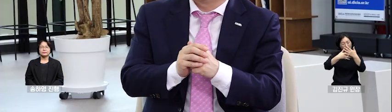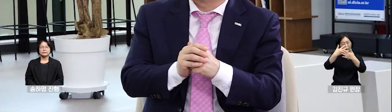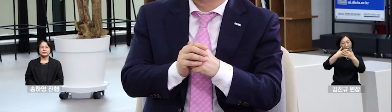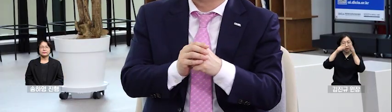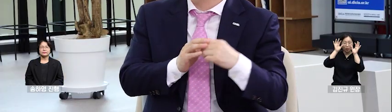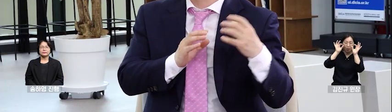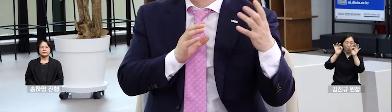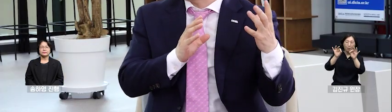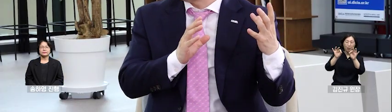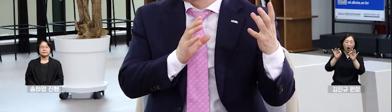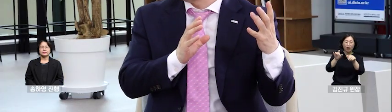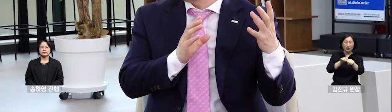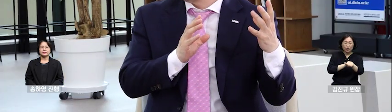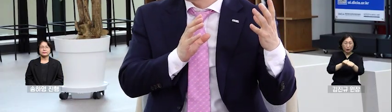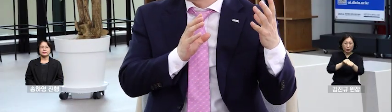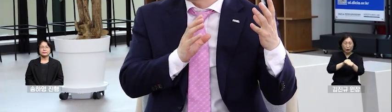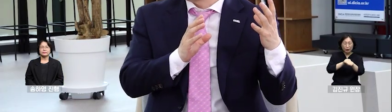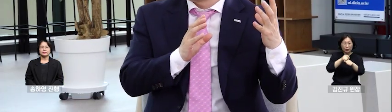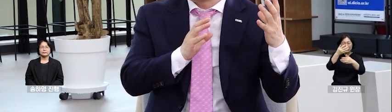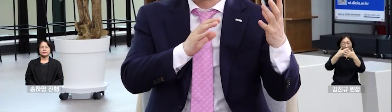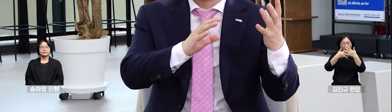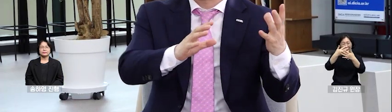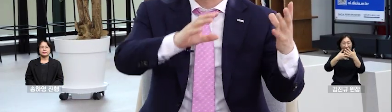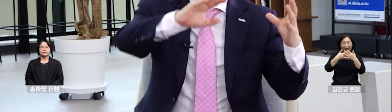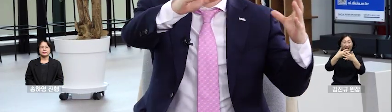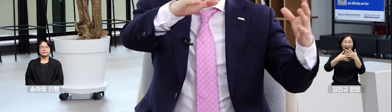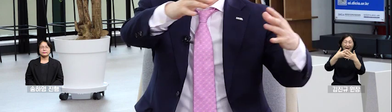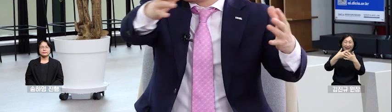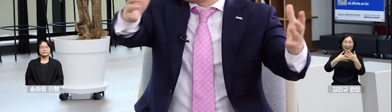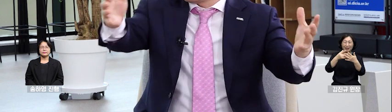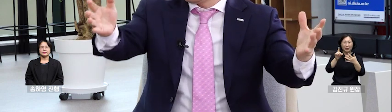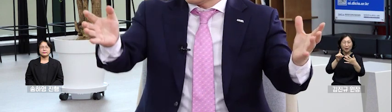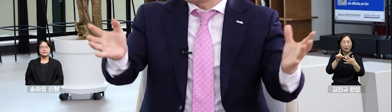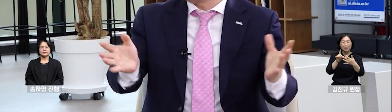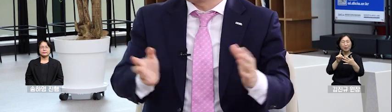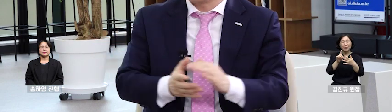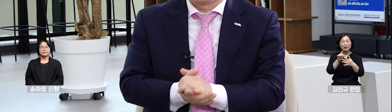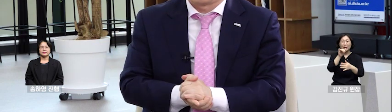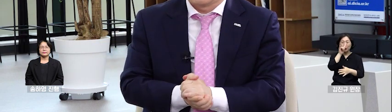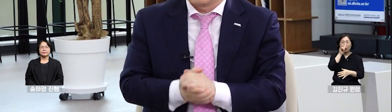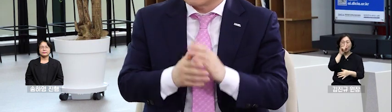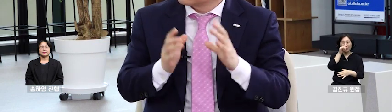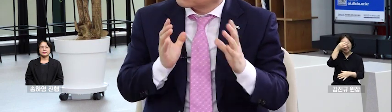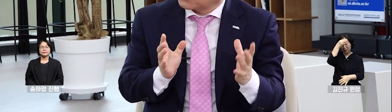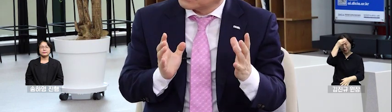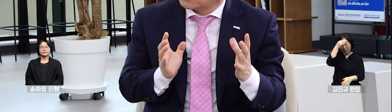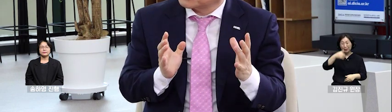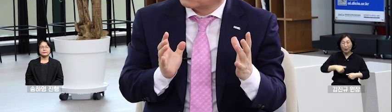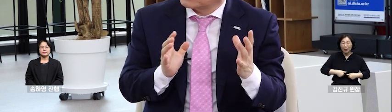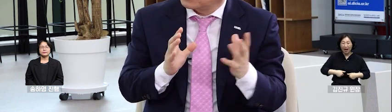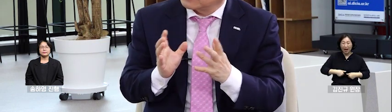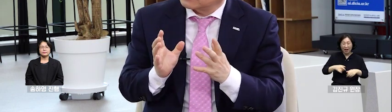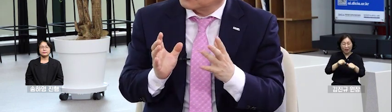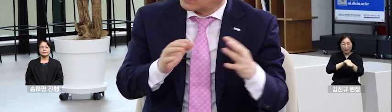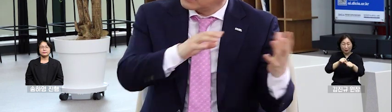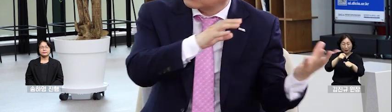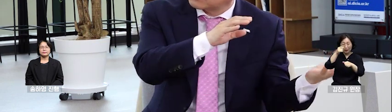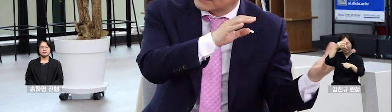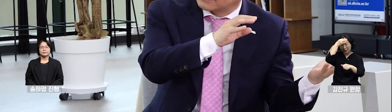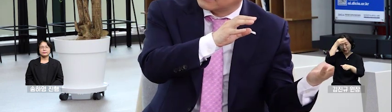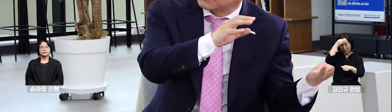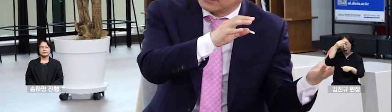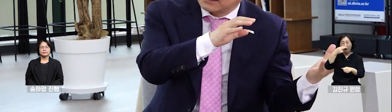보시면 요즘은 특수 형상 에 그죠 특수 형사의 뭐 그런 것들이 왜 들어가죠 특수 영상 없이 영화를 만든